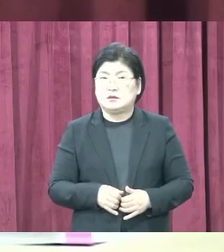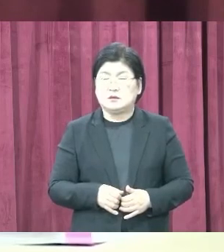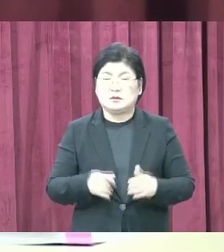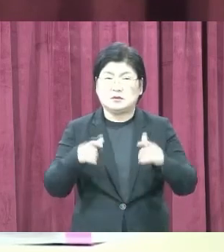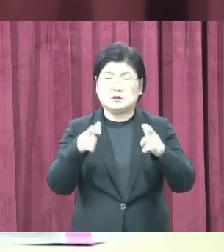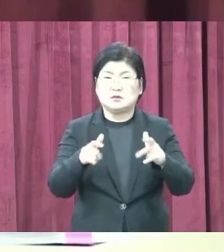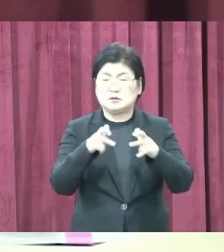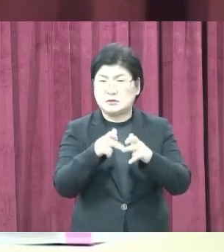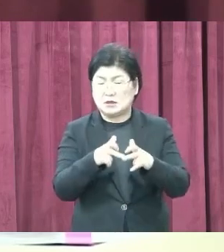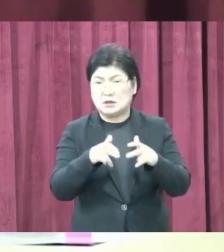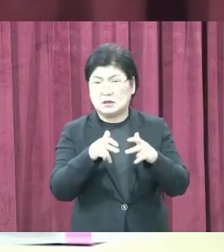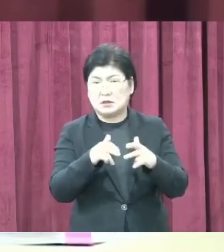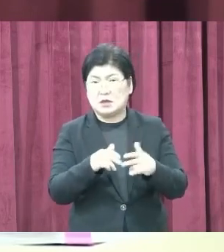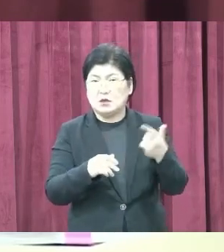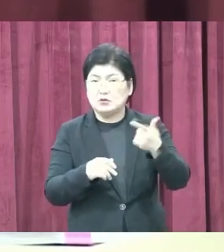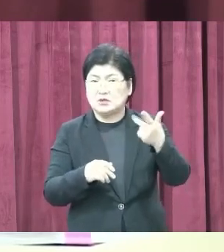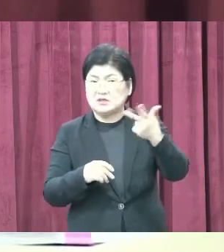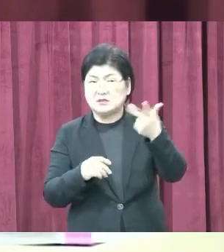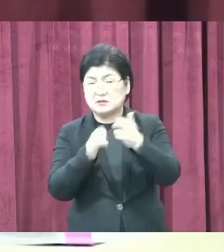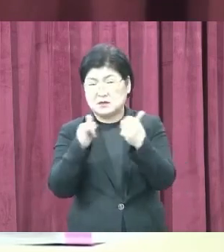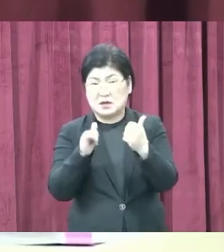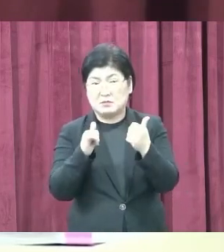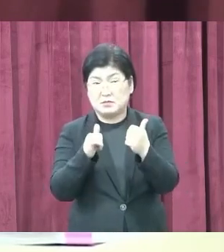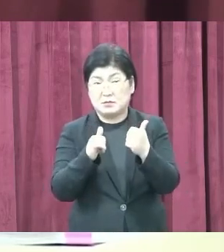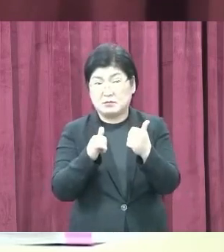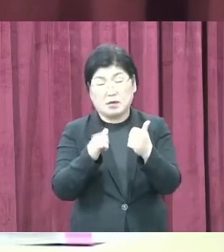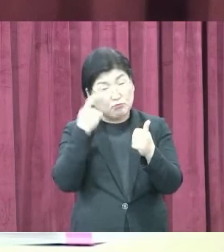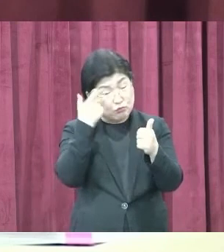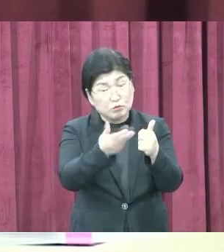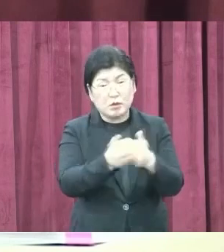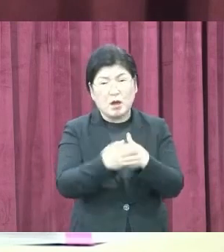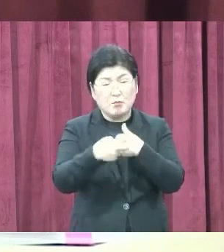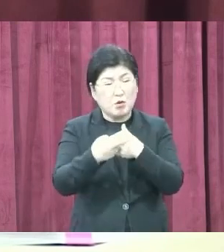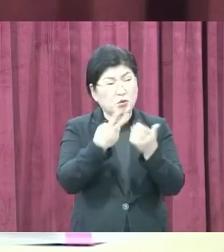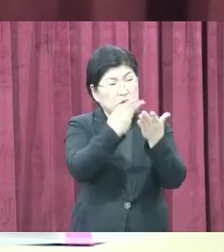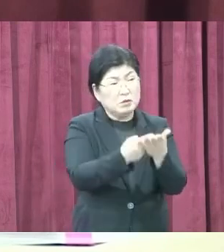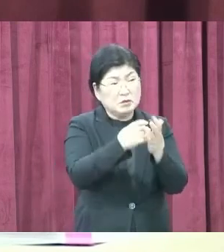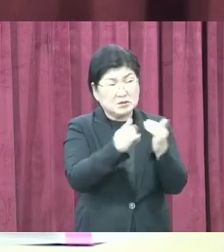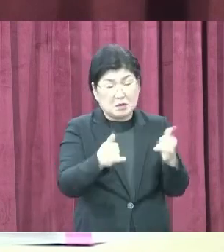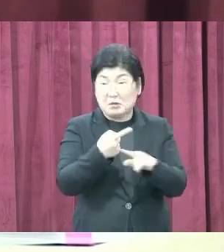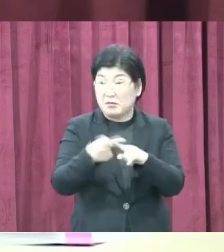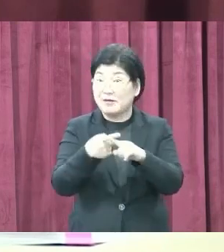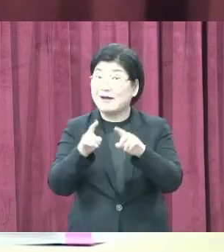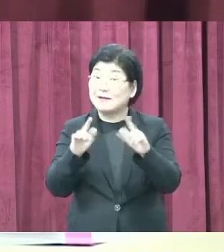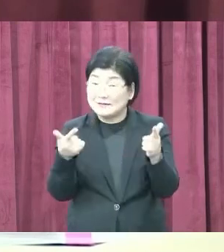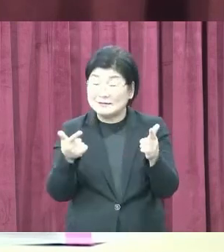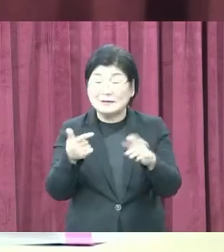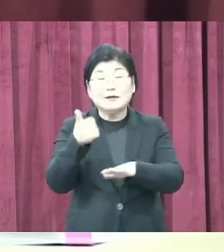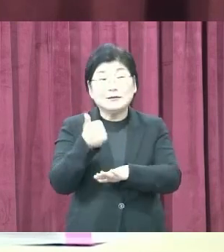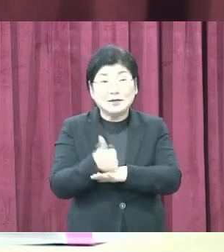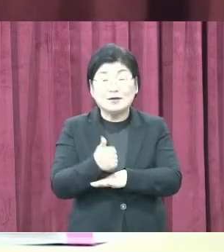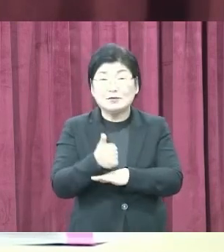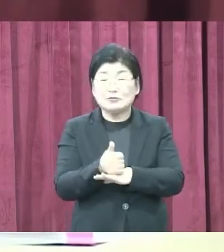지역사회 장애인 대상으로 한 6, 7천 명을 조사를 하는 거잖아요. 그러니까 입원한 사람을 대상으로 하지는 않을 거예요. 그렇기 때문에